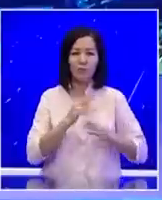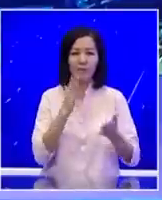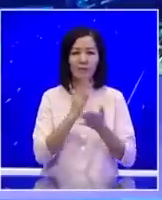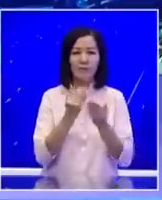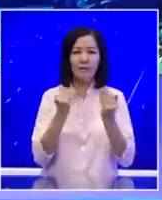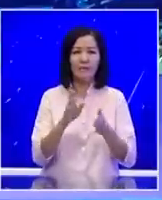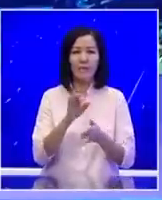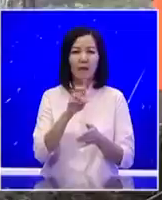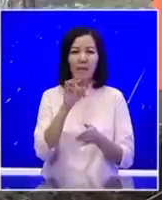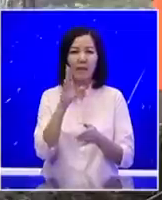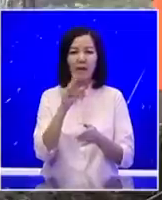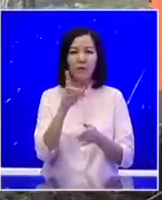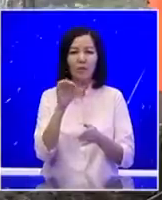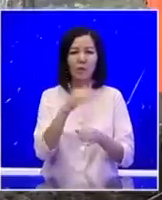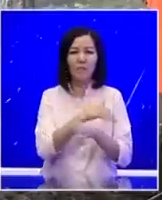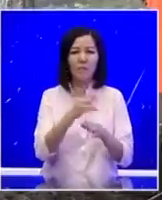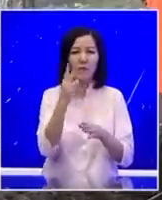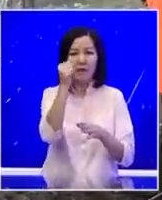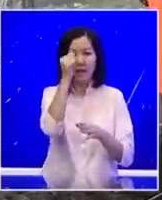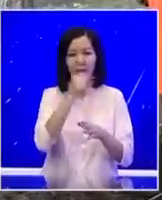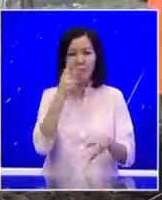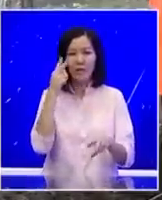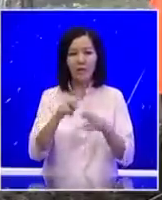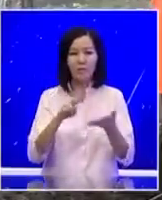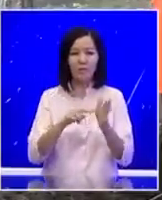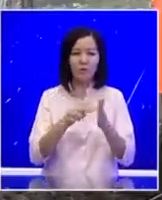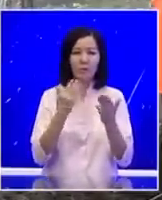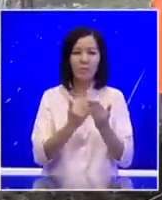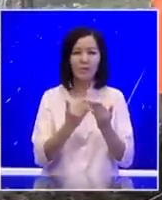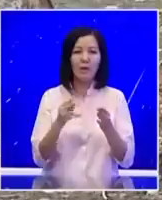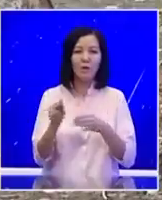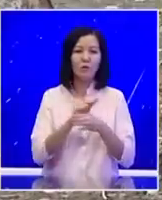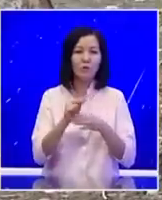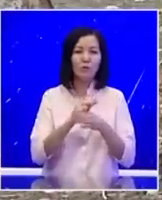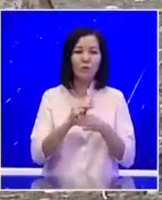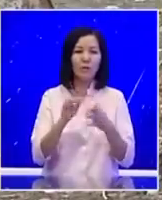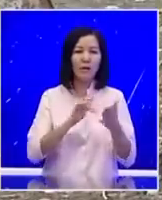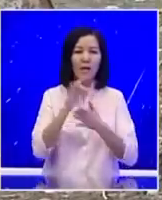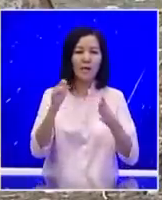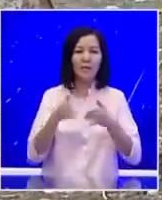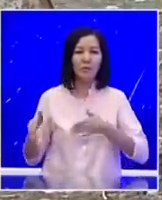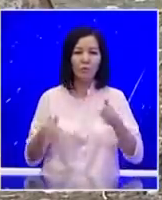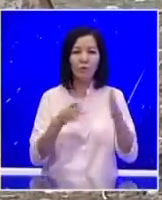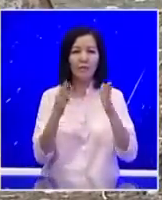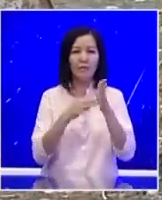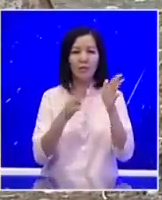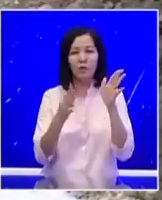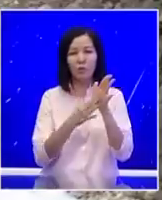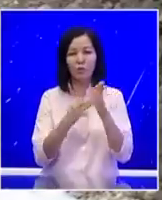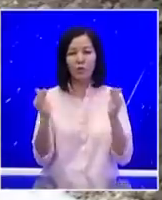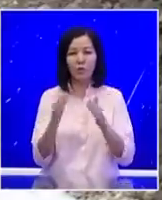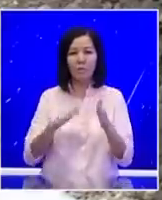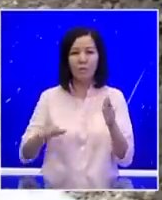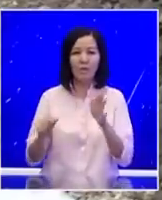Қазір Абылайхан мен Қонаев көшелерін 2 ай ішінде аяқтауды жоспарлап отыр. Биыл жөндеуден өтетін шахар жолдарының қатарында 8-ші,